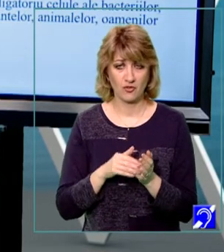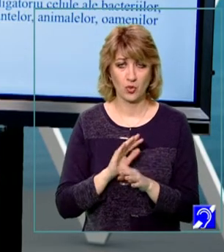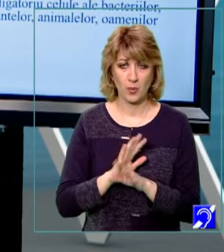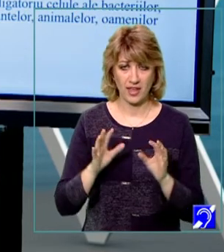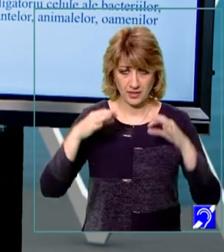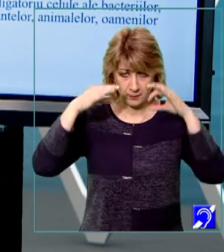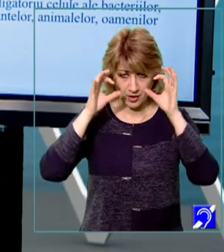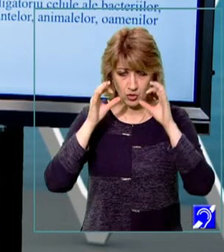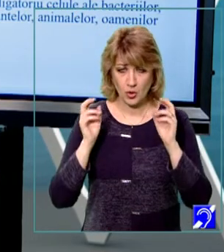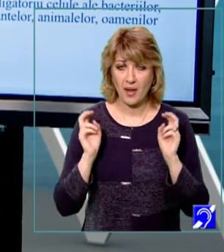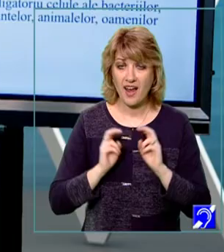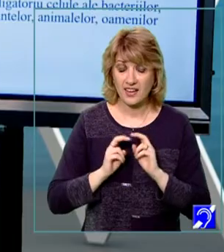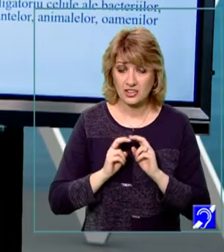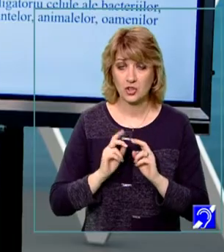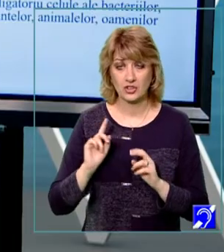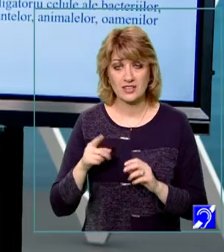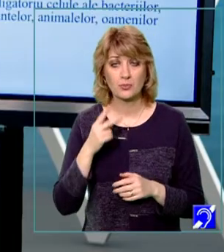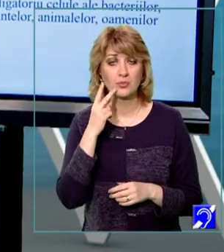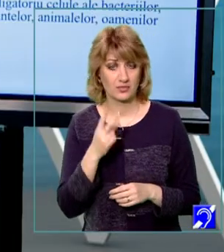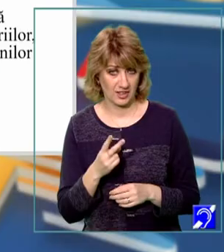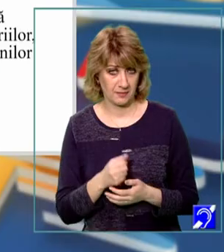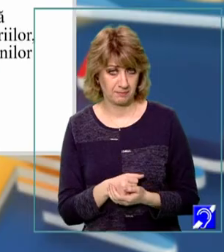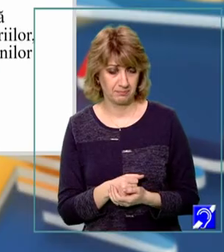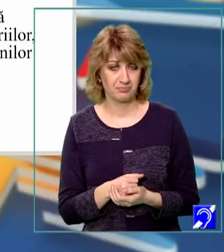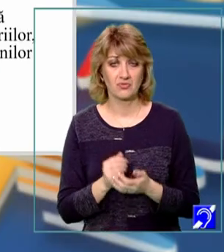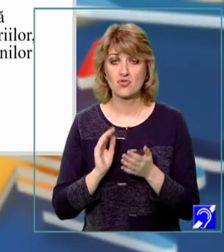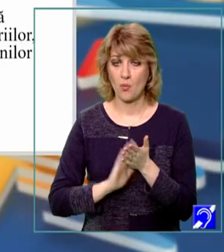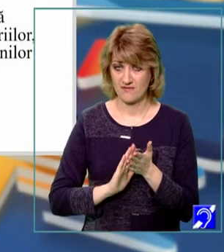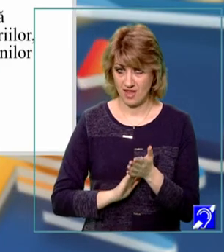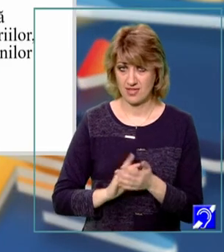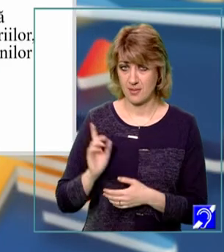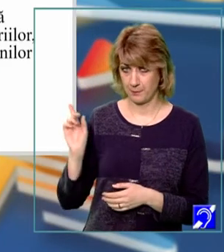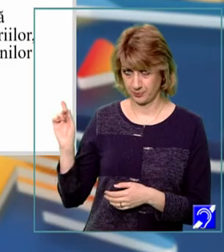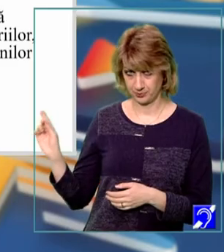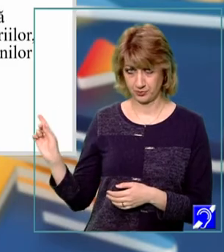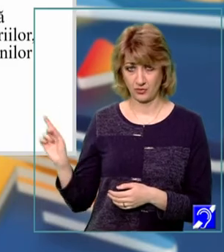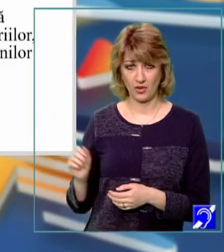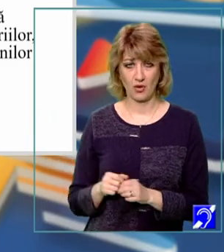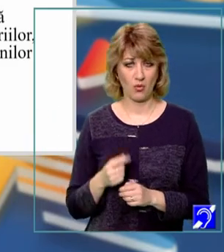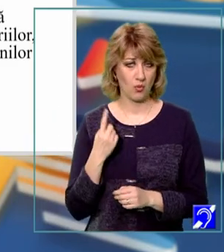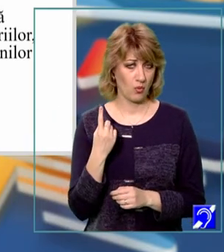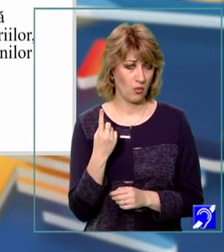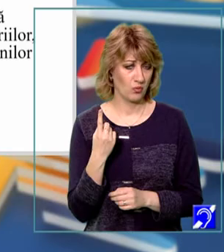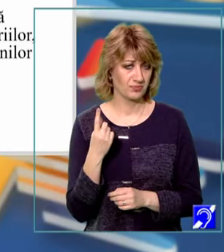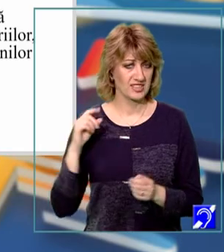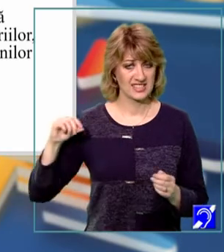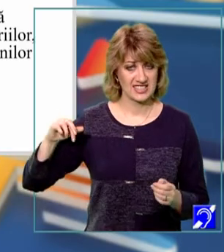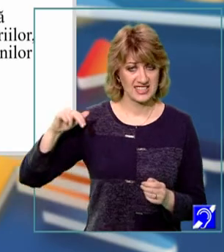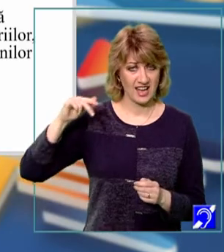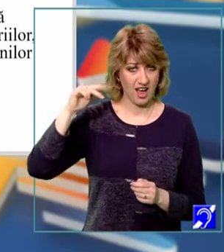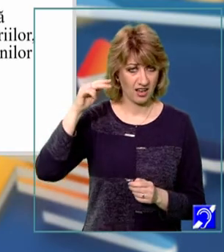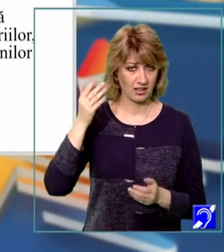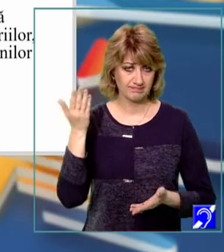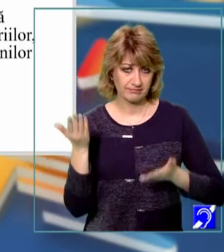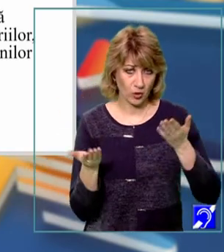microscop electronic pentru a-l putea observa. Ca dovadă, avem aici o scară